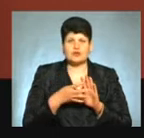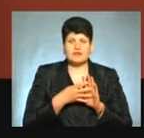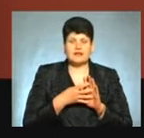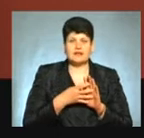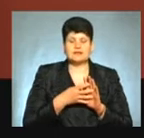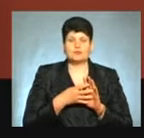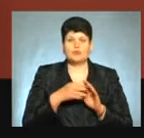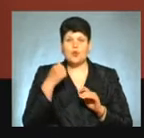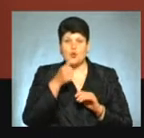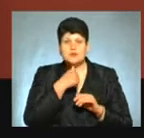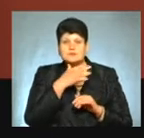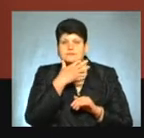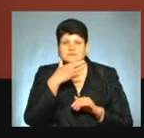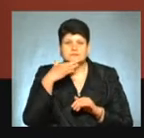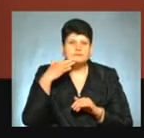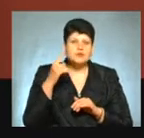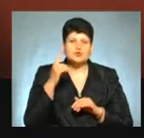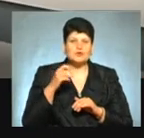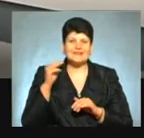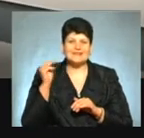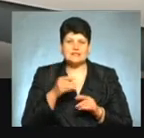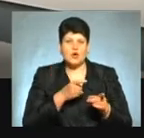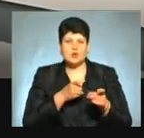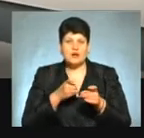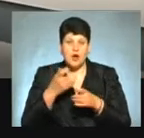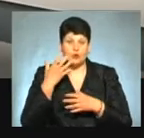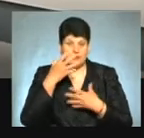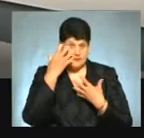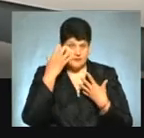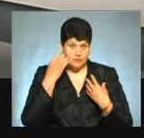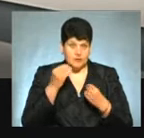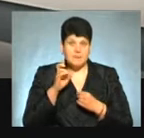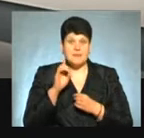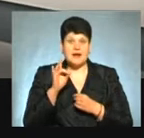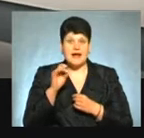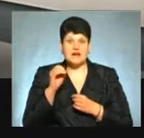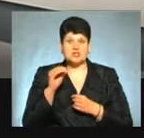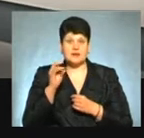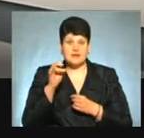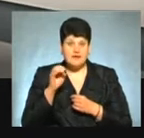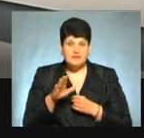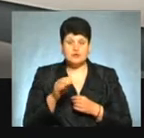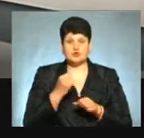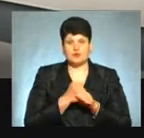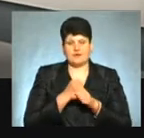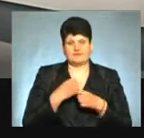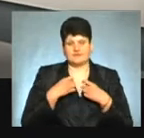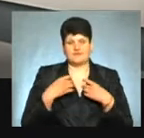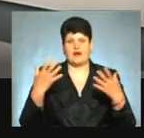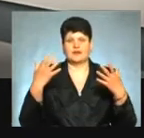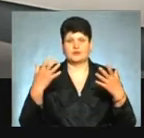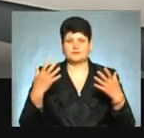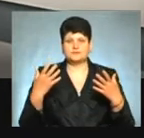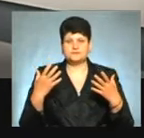тисяч розстріляли, ось коли забулися трошечки жахи тієї війни, Брежнєв зробив свято. Фактично перший раз святкувалося